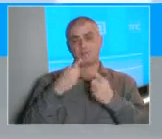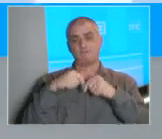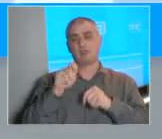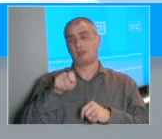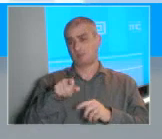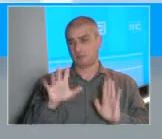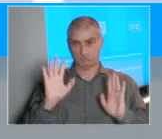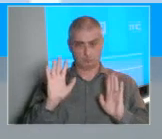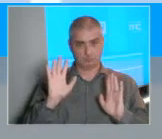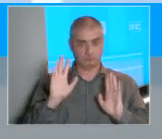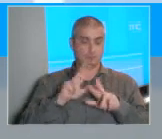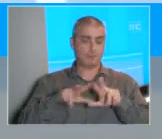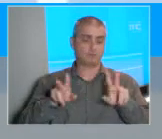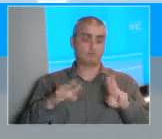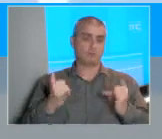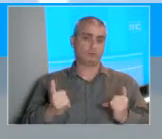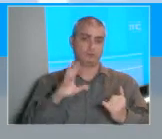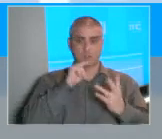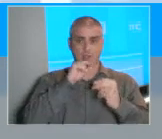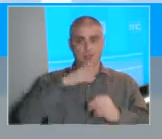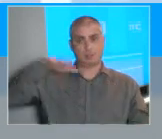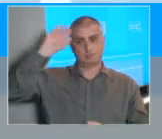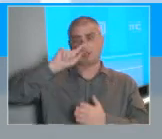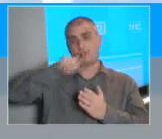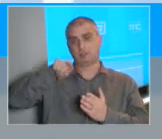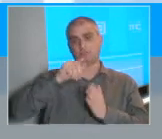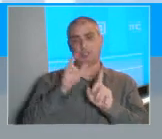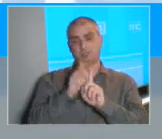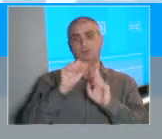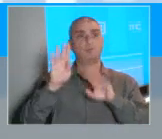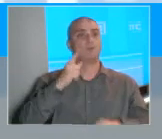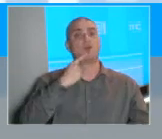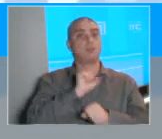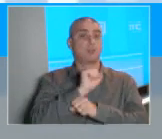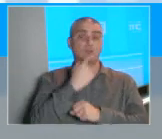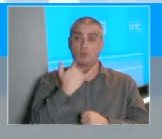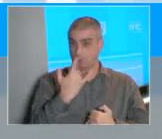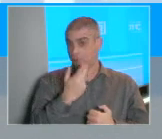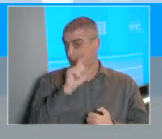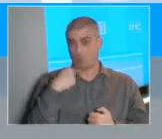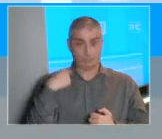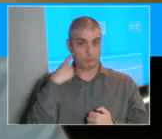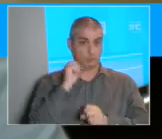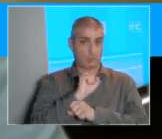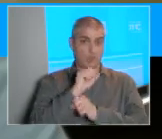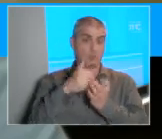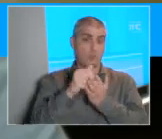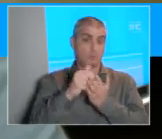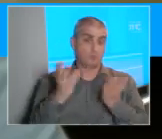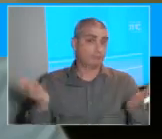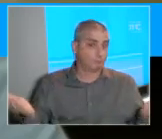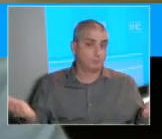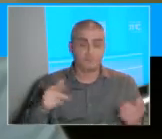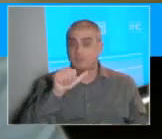ועדת הכנסת במצב הקיים, שאמורה לדון בחסינות. להצביע על הסרת חסינותו של נתניהו. יש טענות שאומרות כרגע, וכל שאנחנו נשמע את הטענות האלה גם בהמשך,